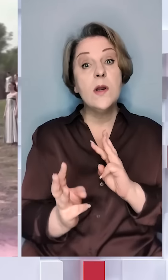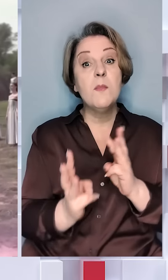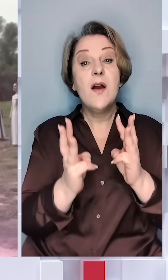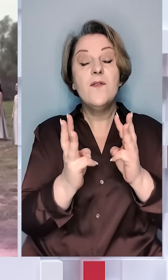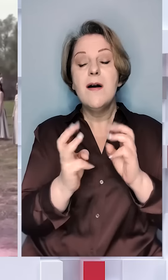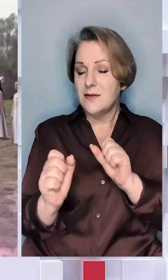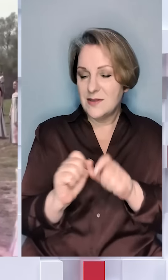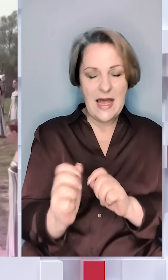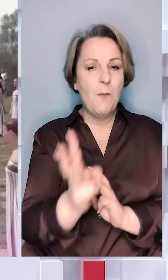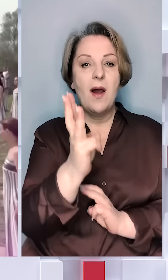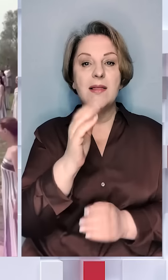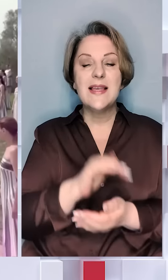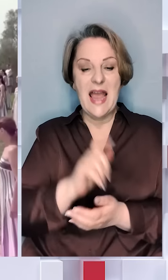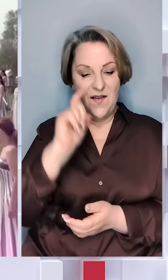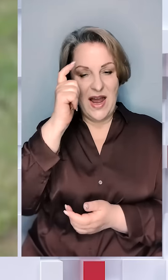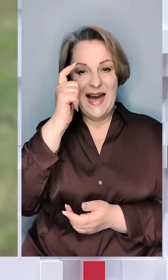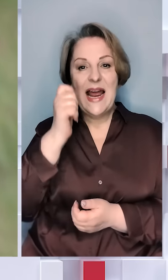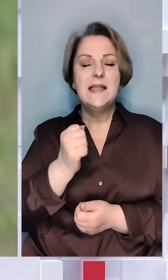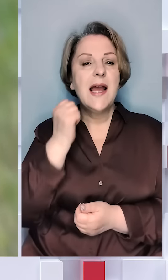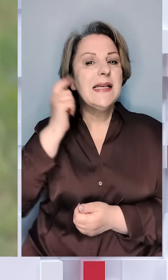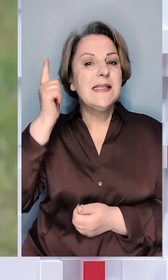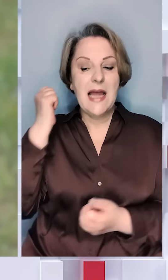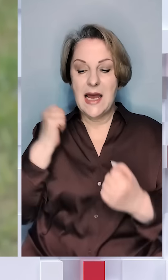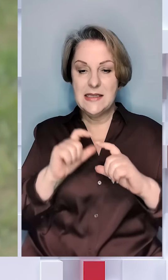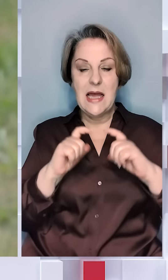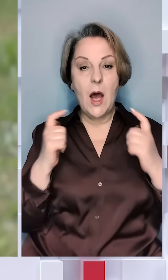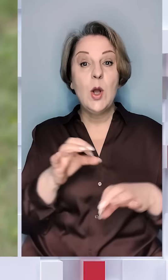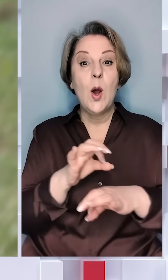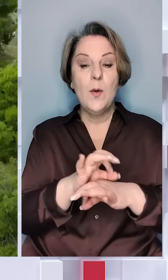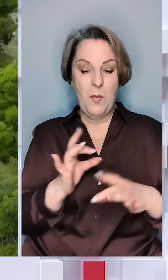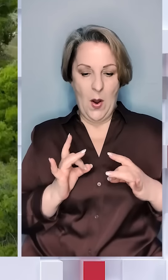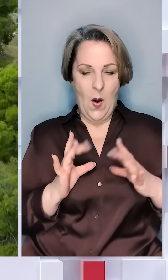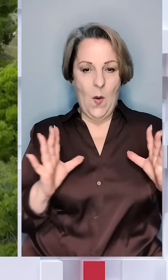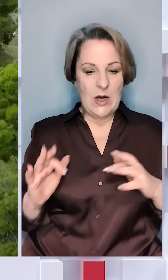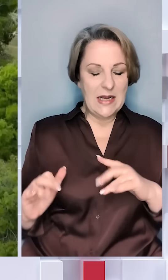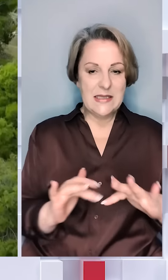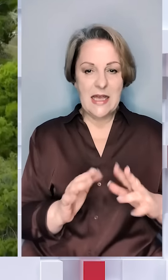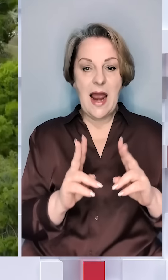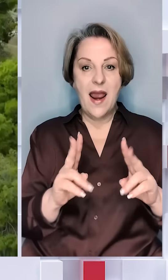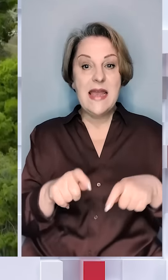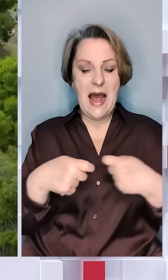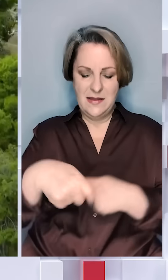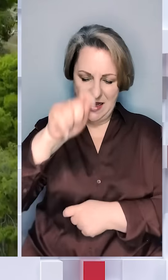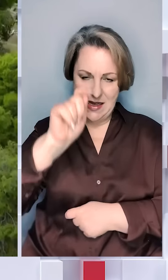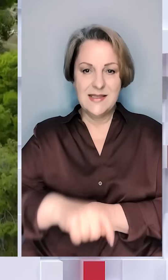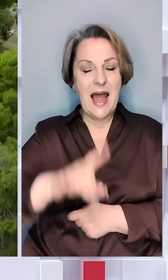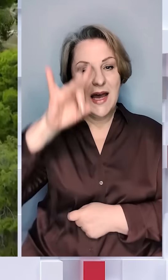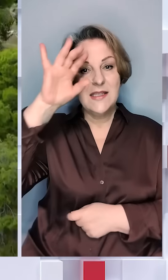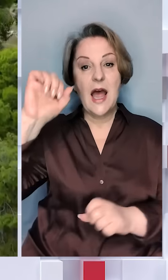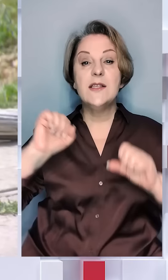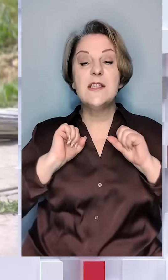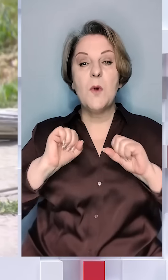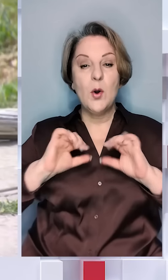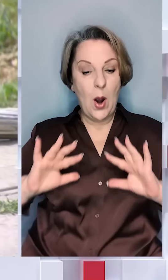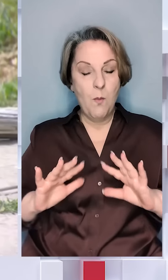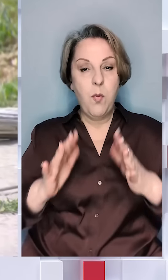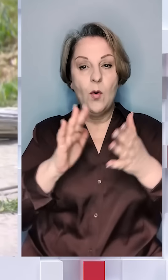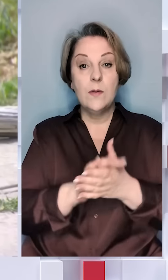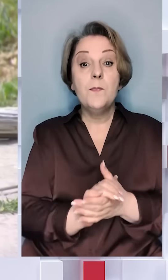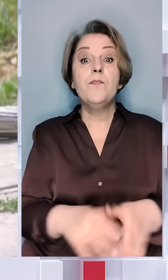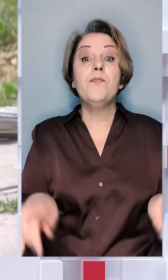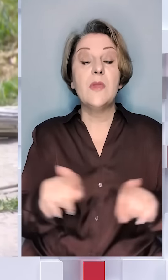Олімпійський вогонь запалено. У Греції на стародавньому стадіоні провели урочисту церемонію, яка дає старт знаменитій спортивній